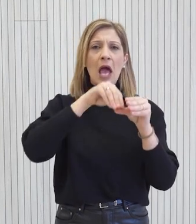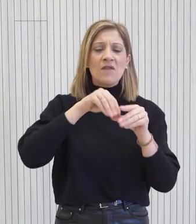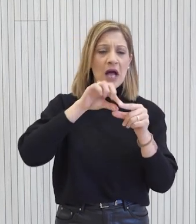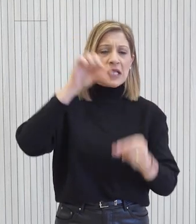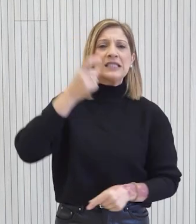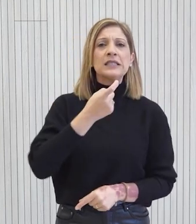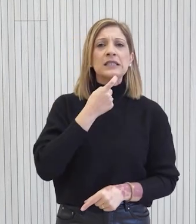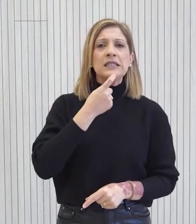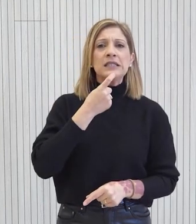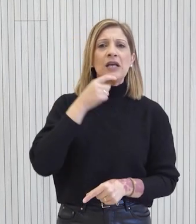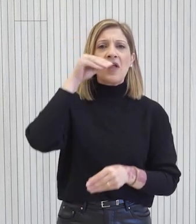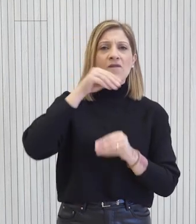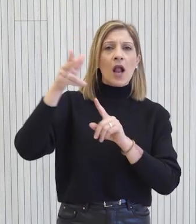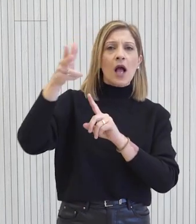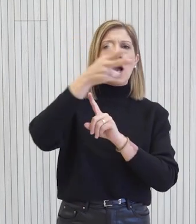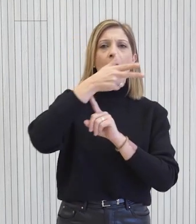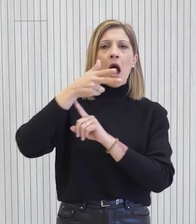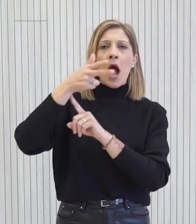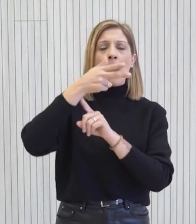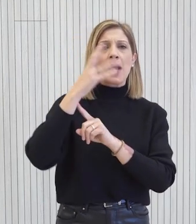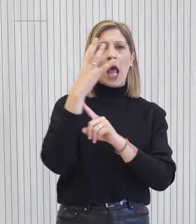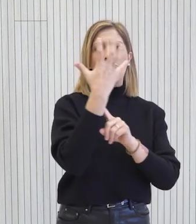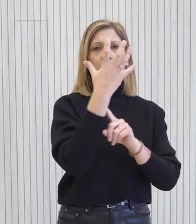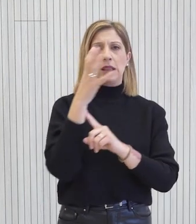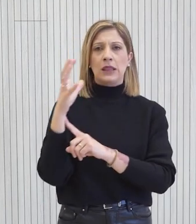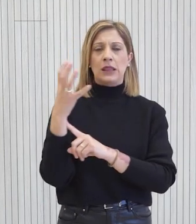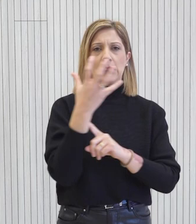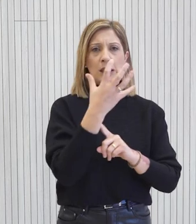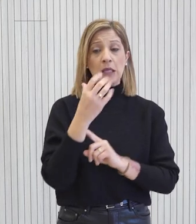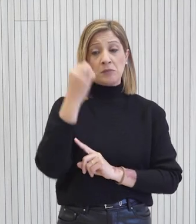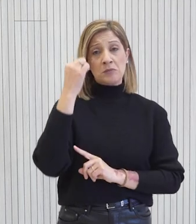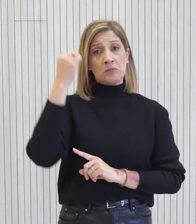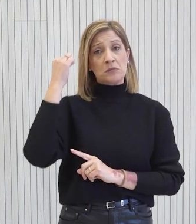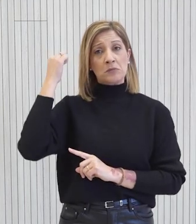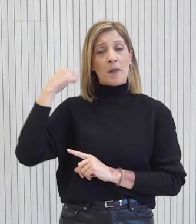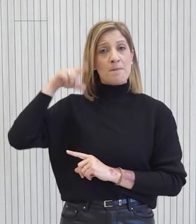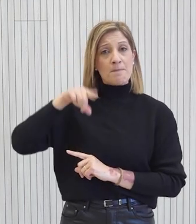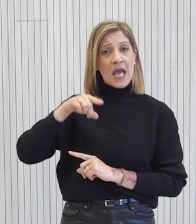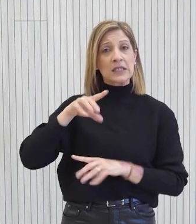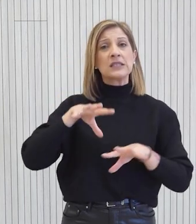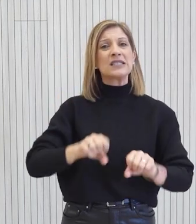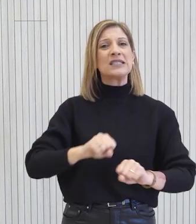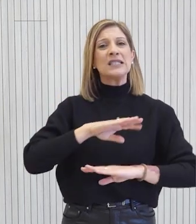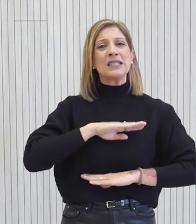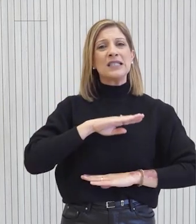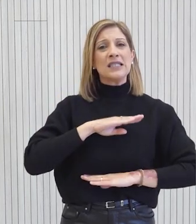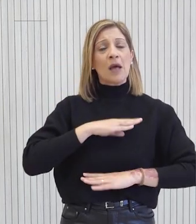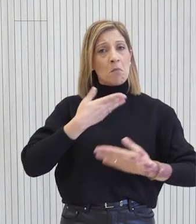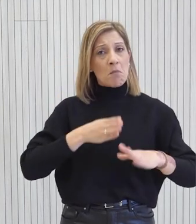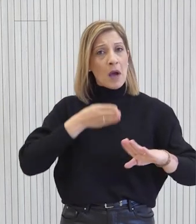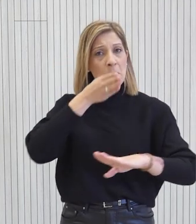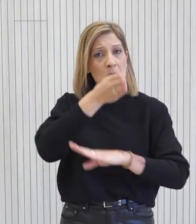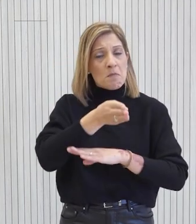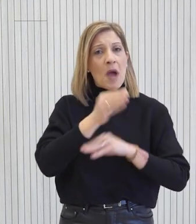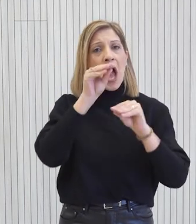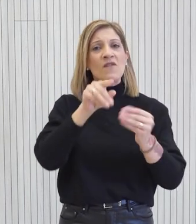οποίου τοποθετήθηκε περιστρεφόμενη κάμερα και αντένα. Σημειώνεται ότι κατά τις προηγούμενες μέρες οι κατοχικές δυνάμεις είχαν επίσης προβεί σε